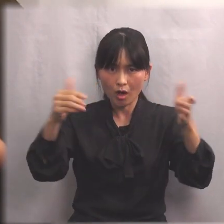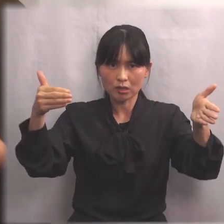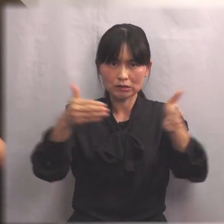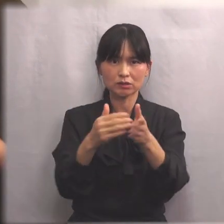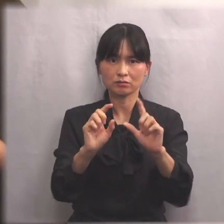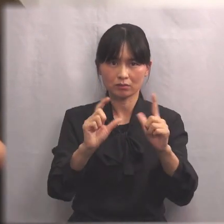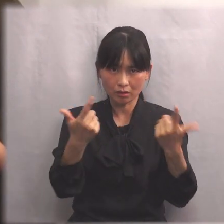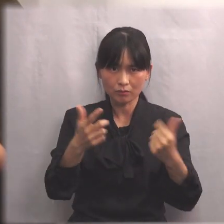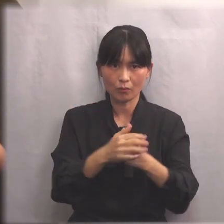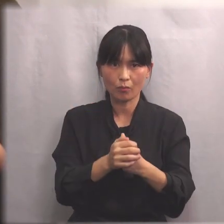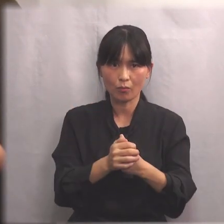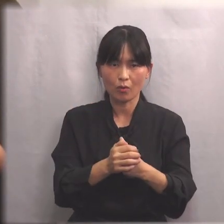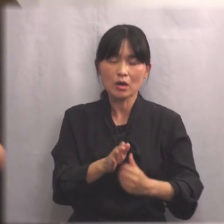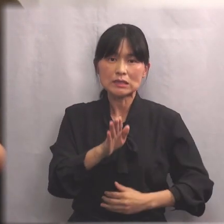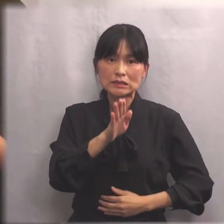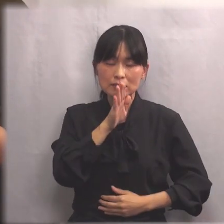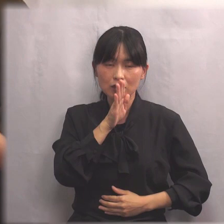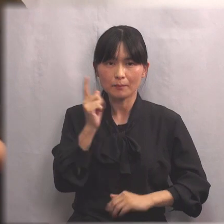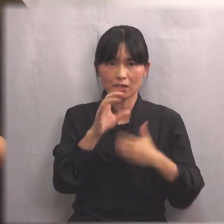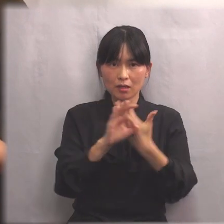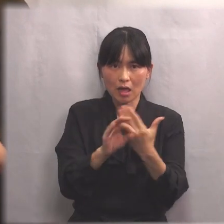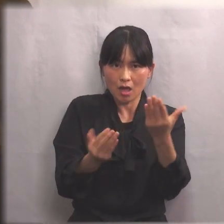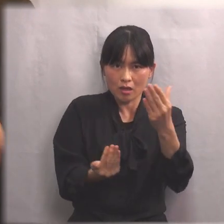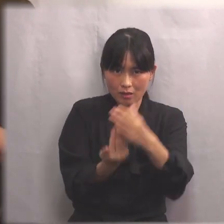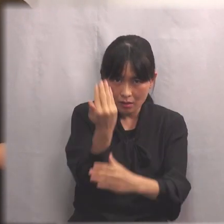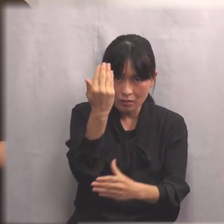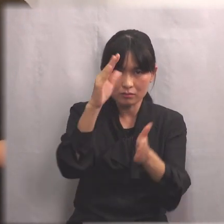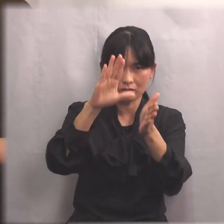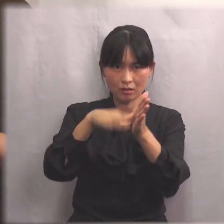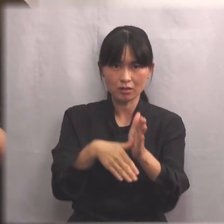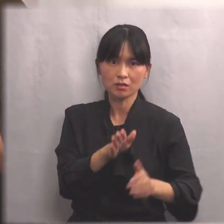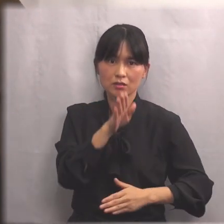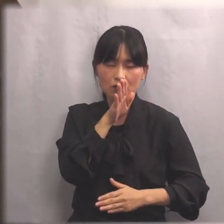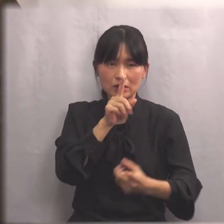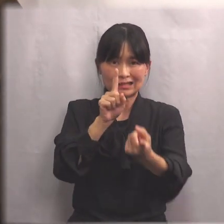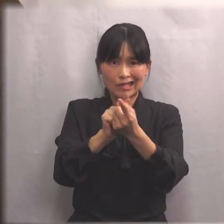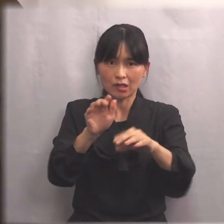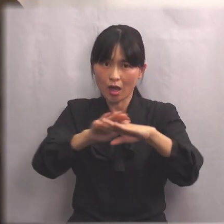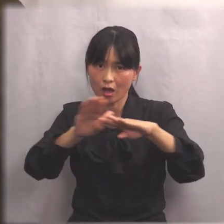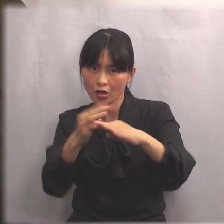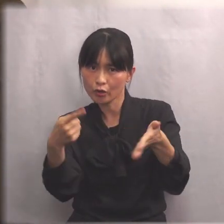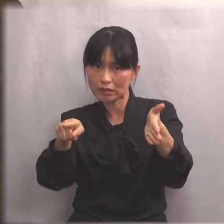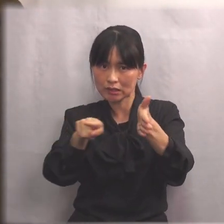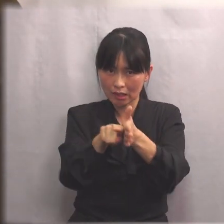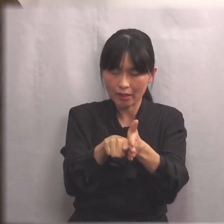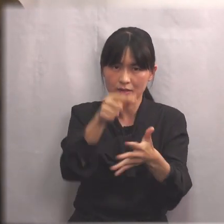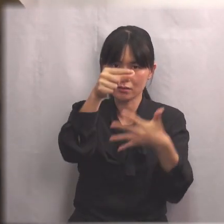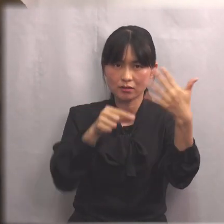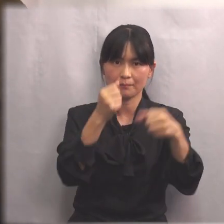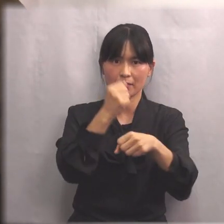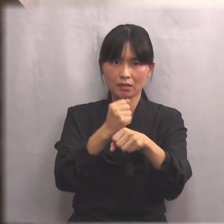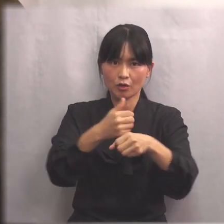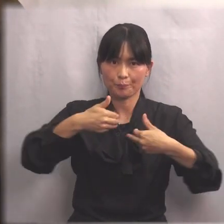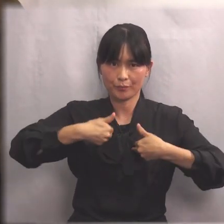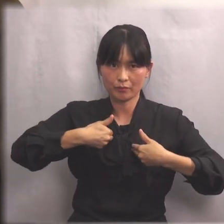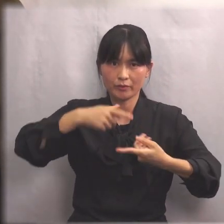또한 구호로서의 대응 체계가 아니라 실제로 일이 일어났을 때 실질적으로 이것에 대응할 수 있는 시스템을 만들어야 한다고 하는